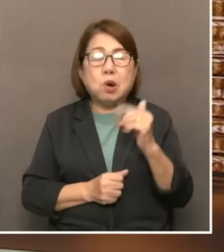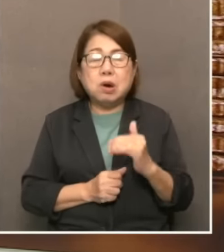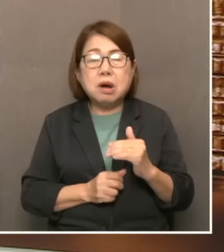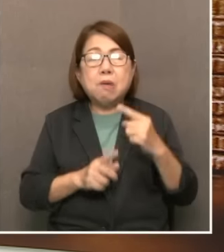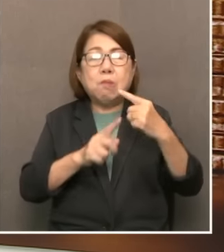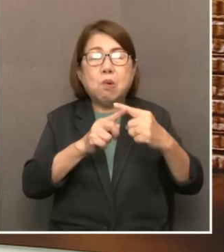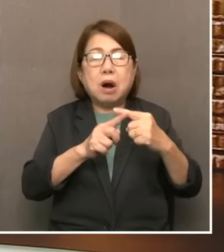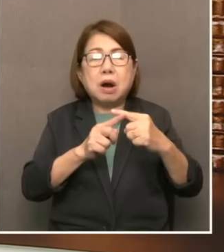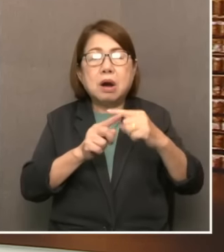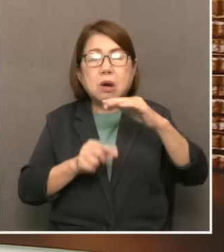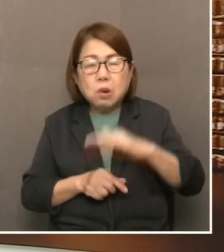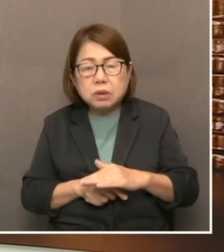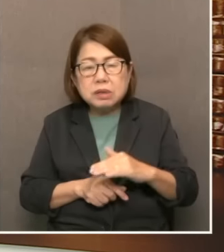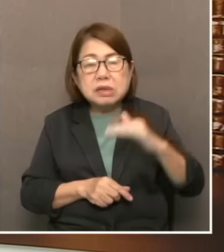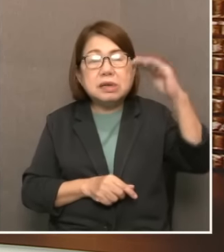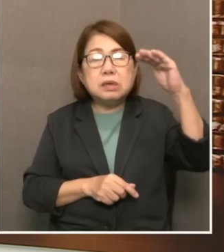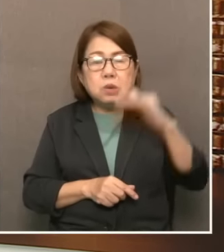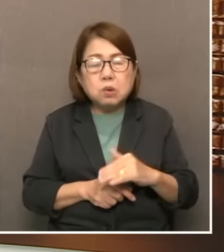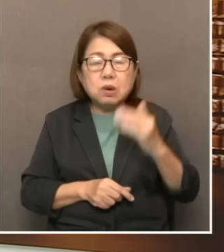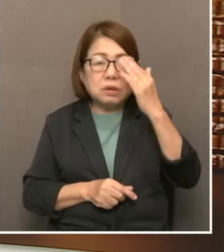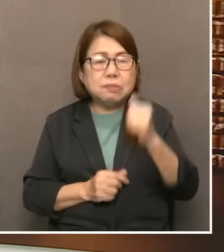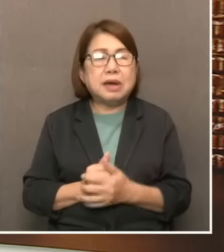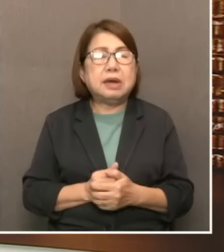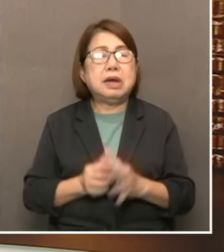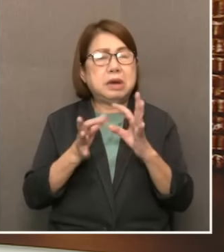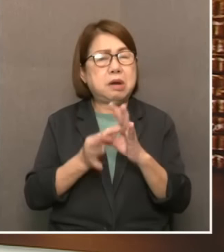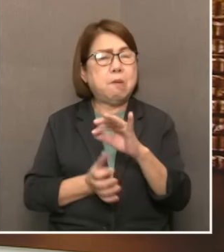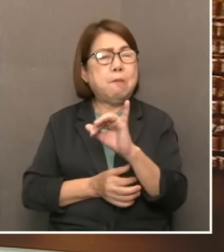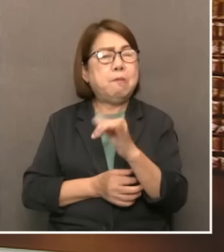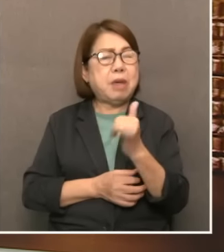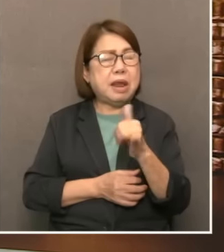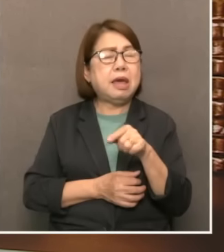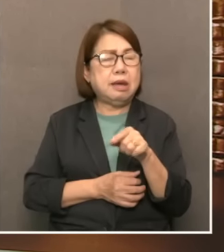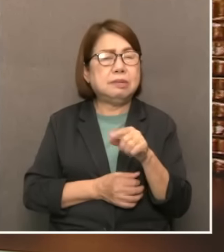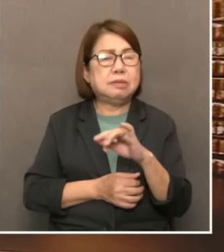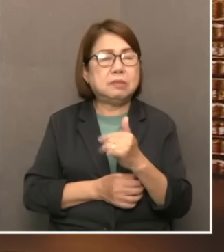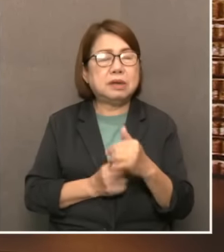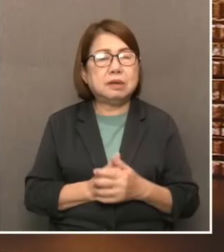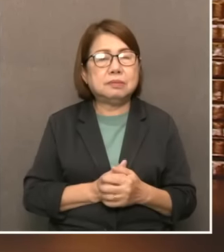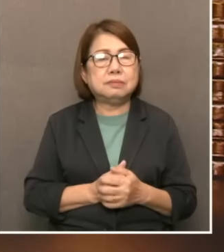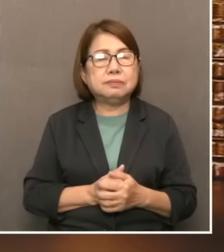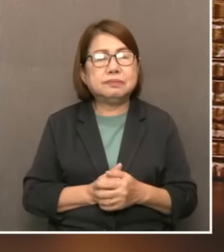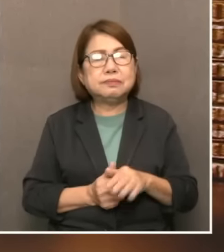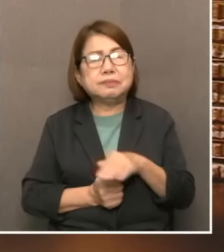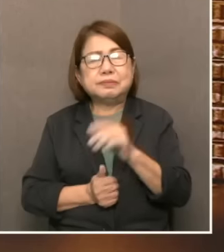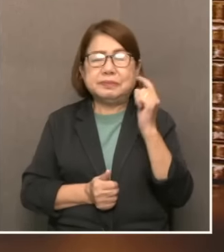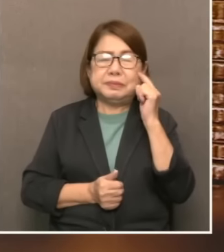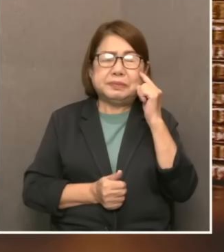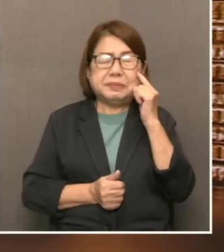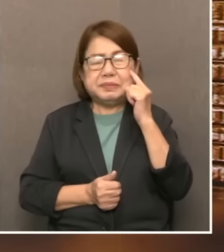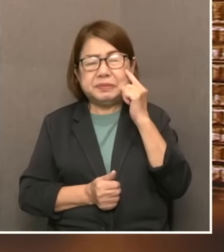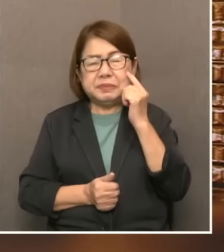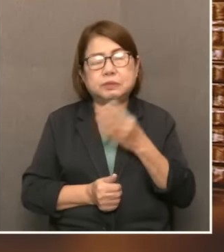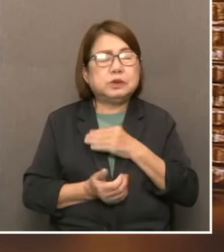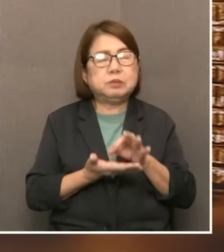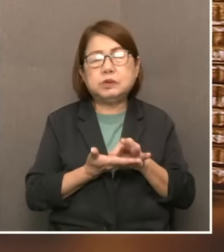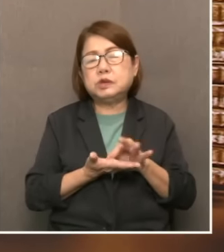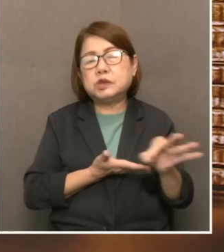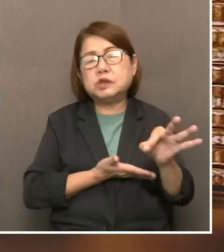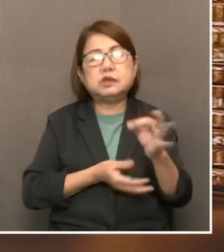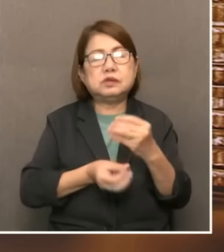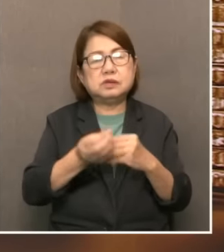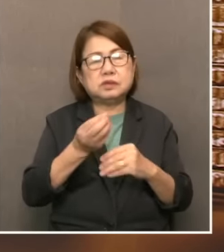หลายปัจจัยโดยเฉพาะคำว่าความไม่แน่นอนนี่แหละครับที่ทุกคนหนีมาหาทองคำนะครับเกิดความไม่นอนนขึ้นในปัจจัย